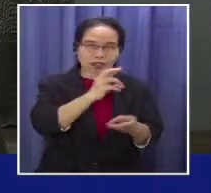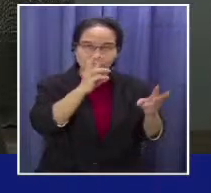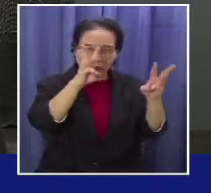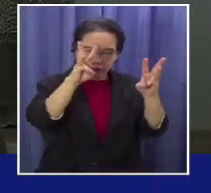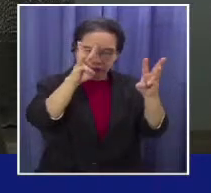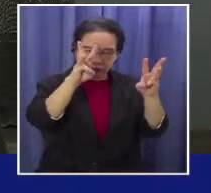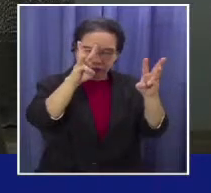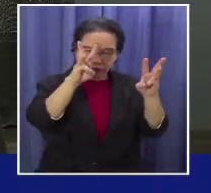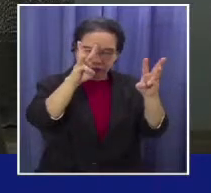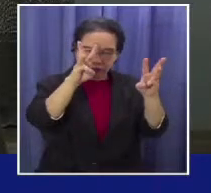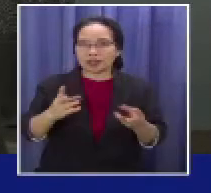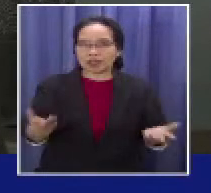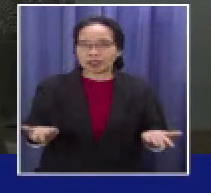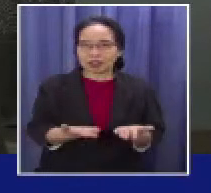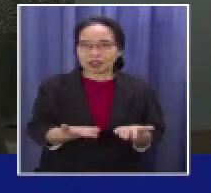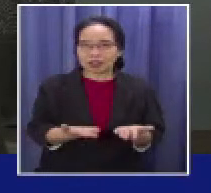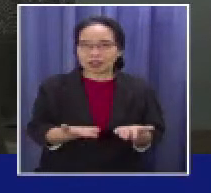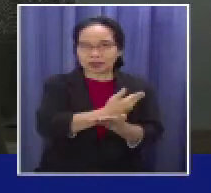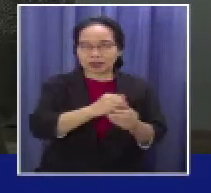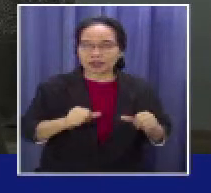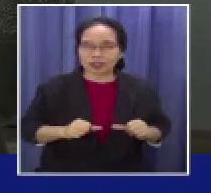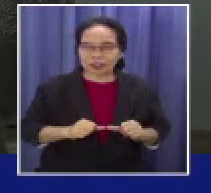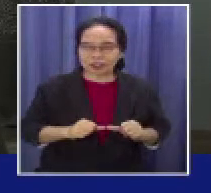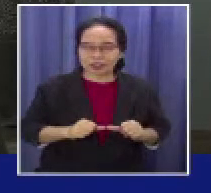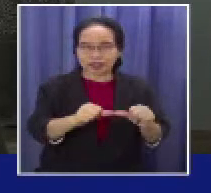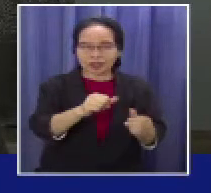Anɔpa nondu baako